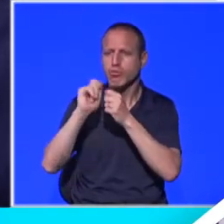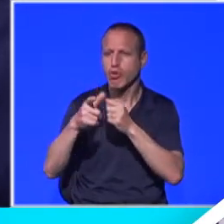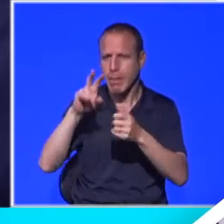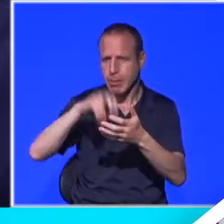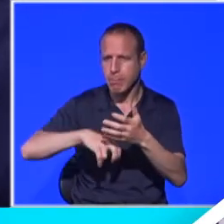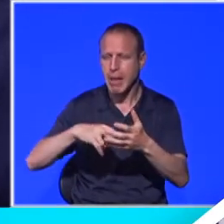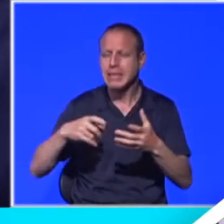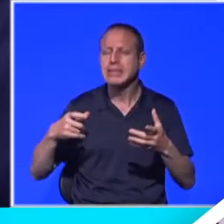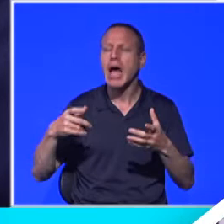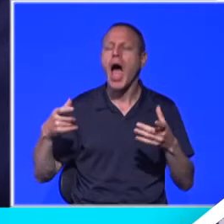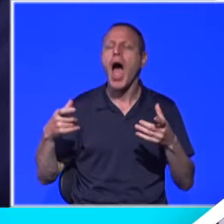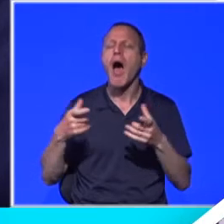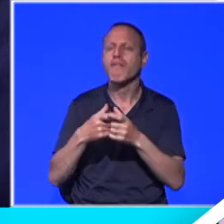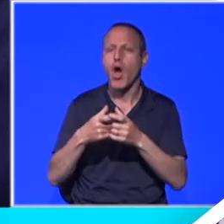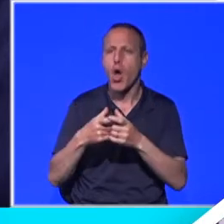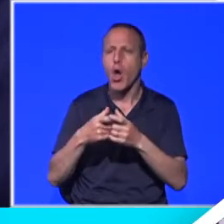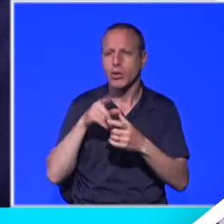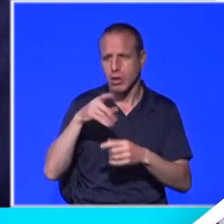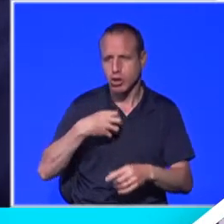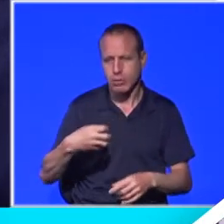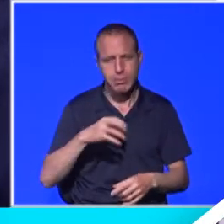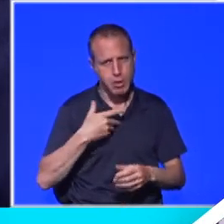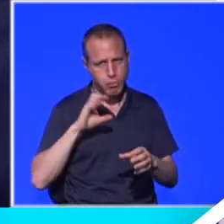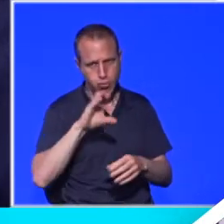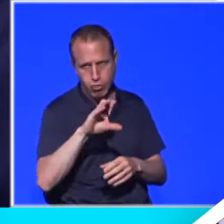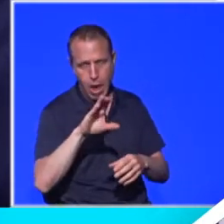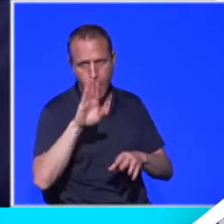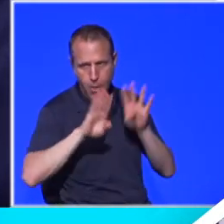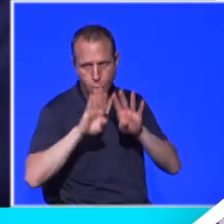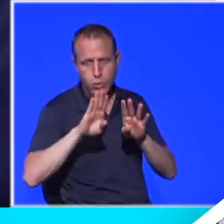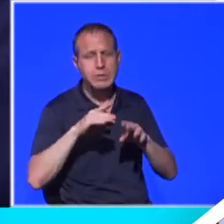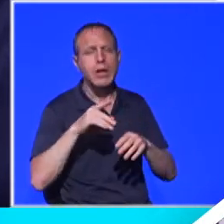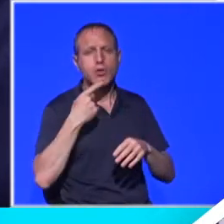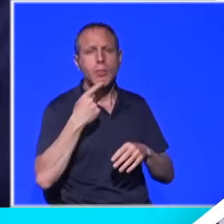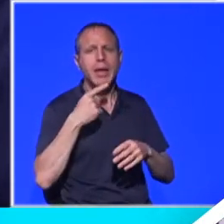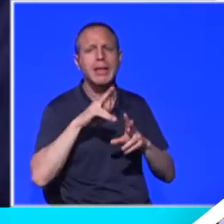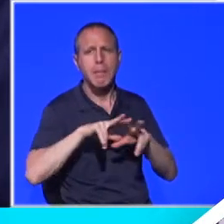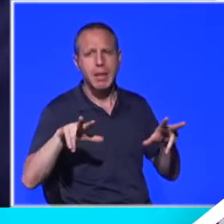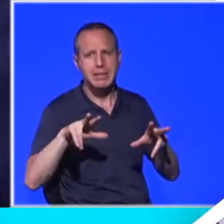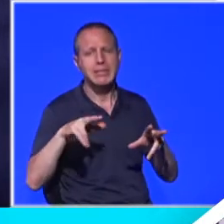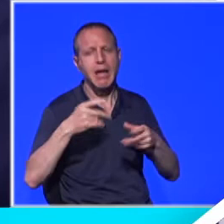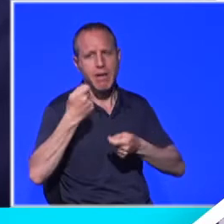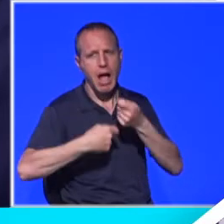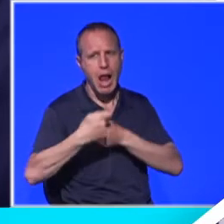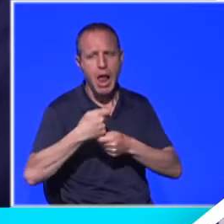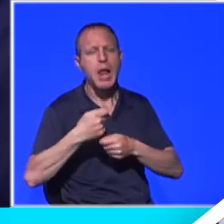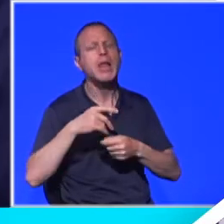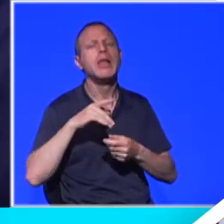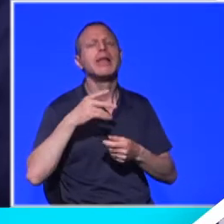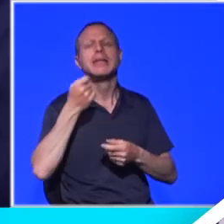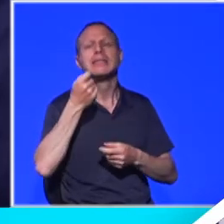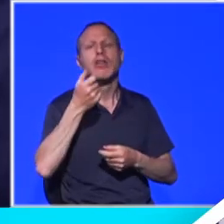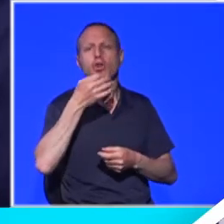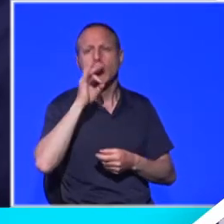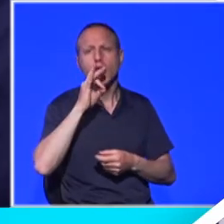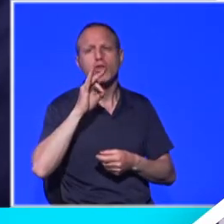זה עשירים. אם אני משקיע בבורסה, כנראה שמצבי הכלכלי קצת יותר טוב מרוב רובם... אתה קצת מתבלבל, כי... רוב רובם של אוכלוסייה,